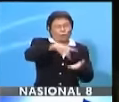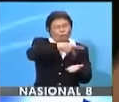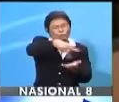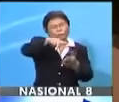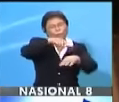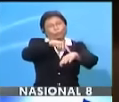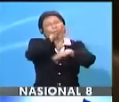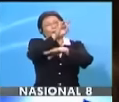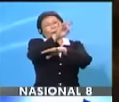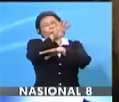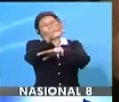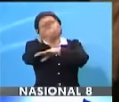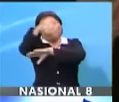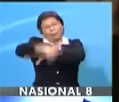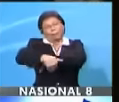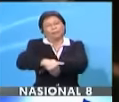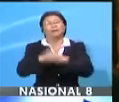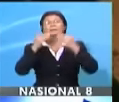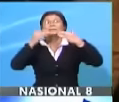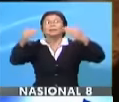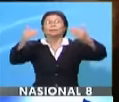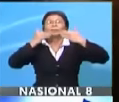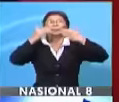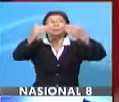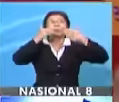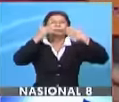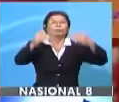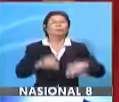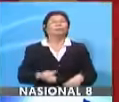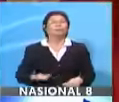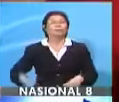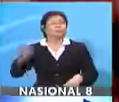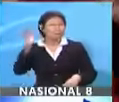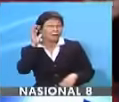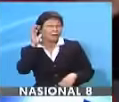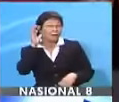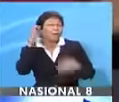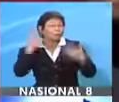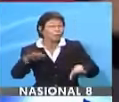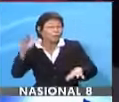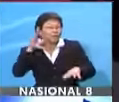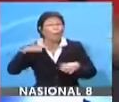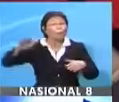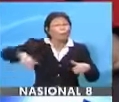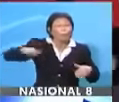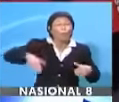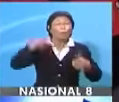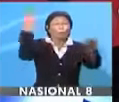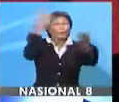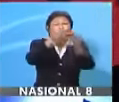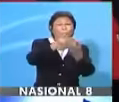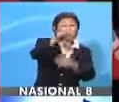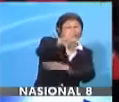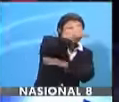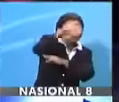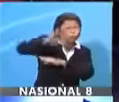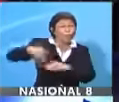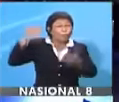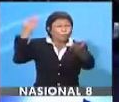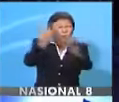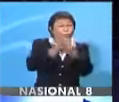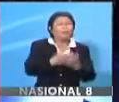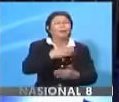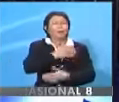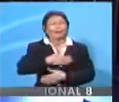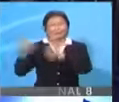pada 8.45 malam. Okey, terima kasih Puan. Jadi anda telah pun dengar, kepada anda yang masih belum lagi tiba di Dataran Merdeka ini, anda